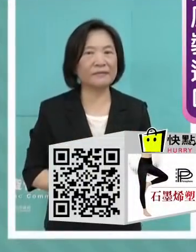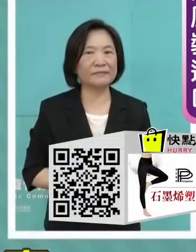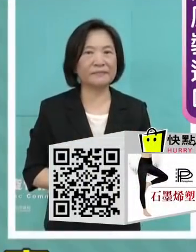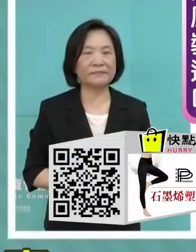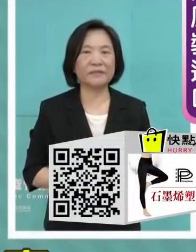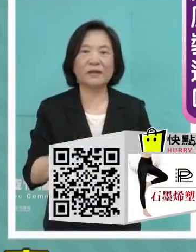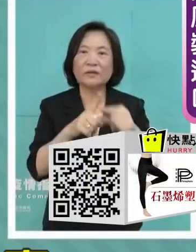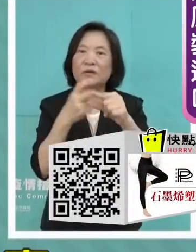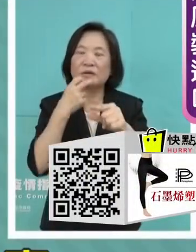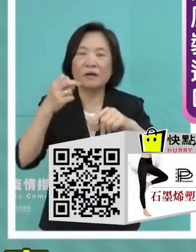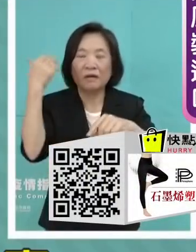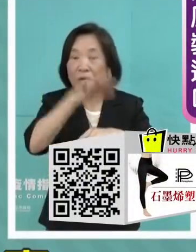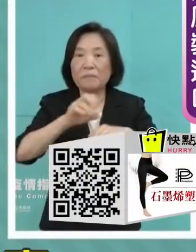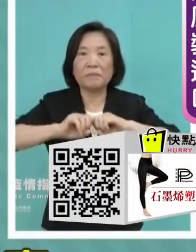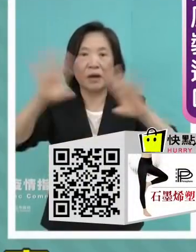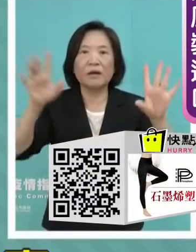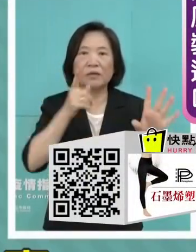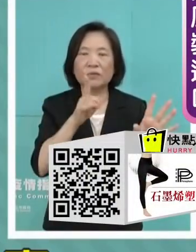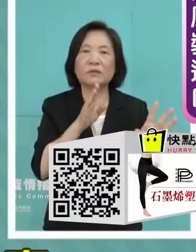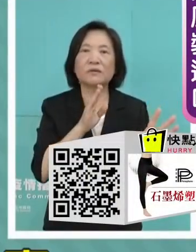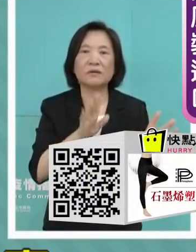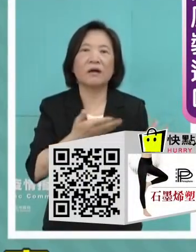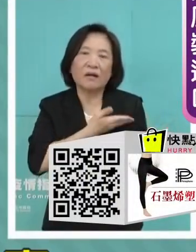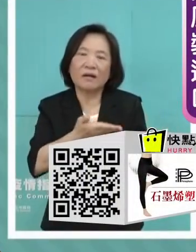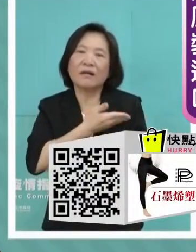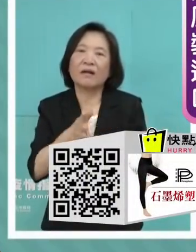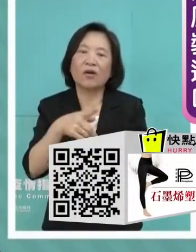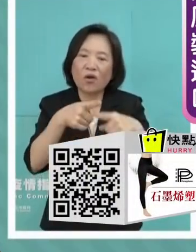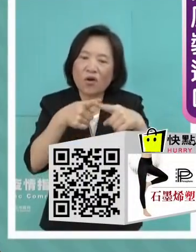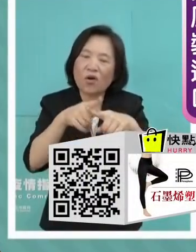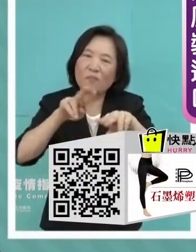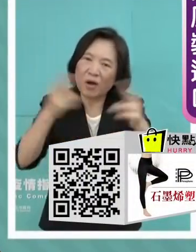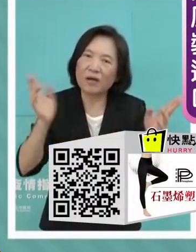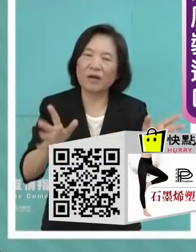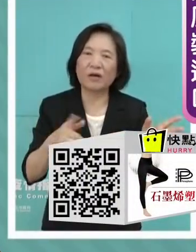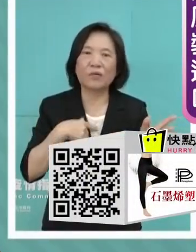非常感谢佩轩稍早帮我们做了一个大统整整理报道。不是现在呢，大家会不会觉得说每天在看疫情指挥中心的记者会，你听都